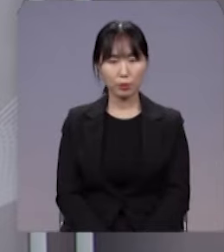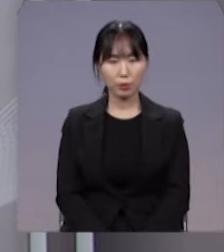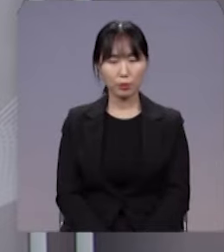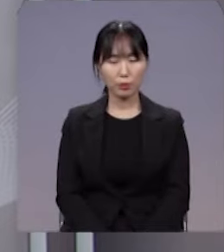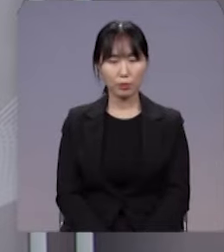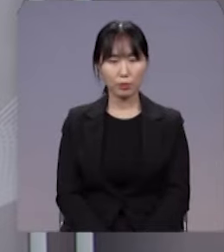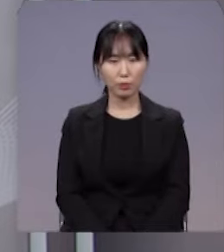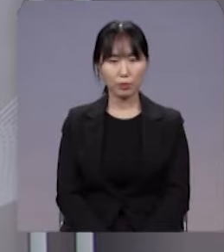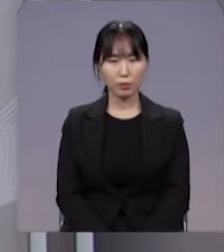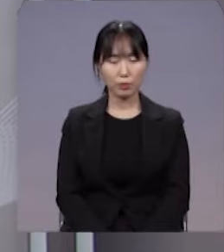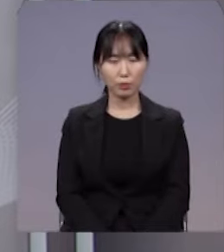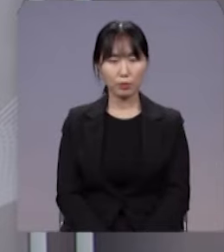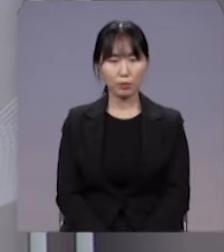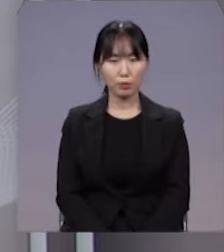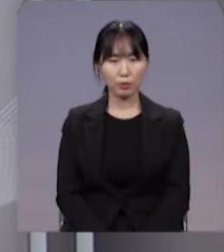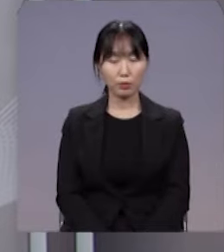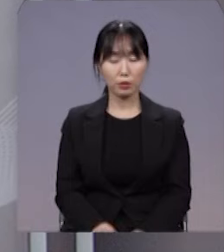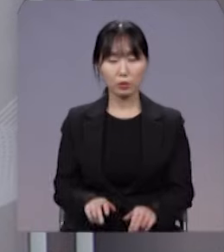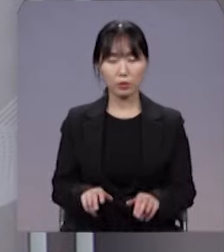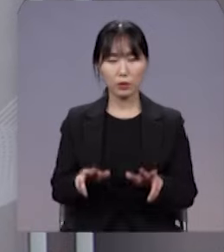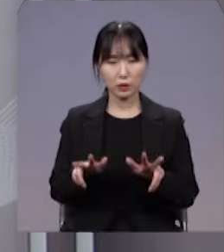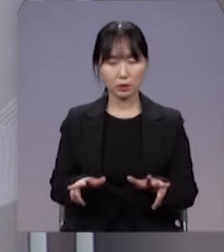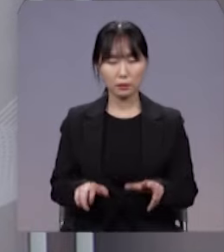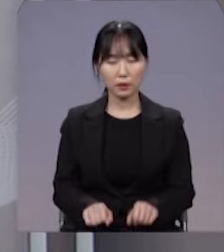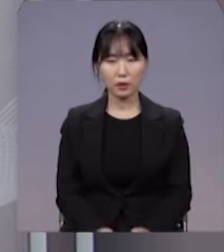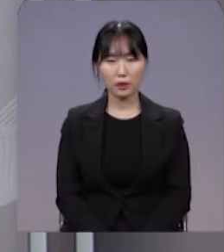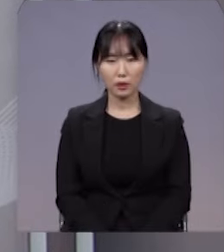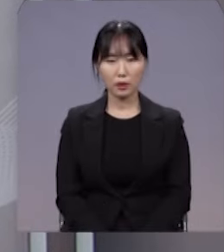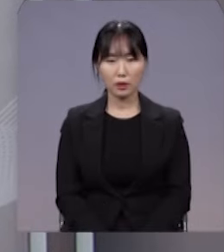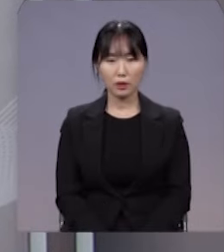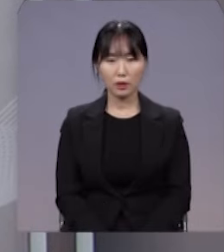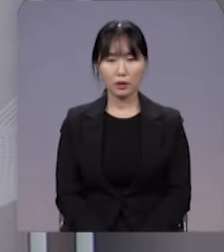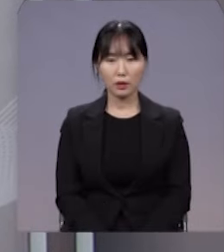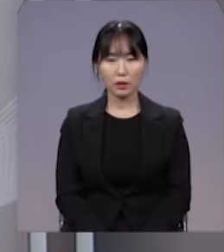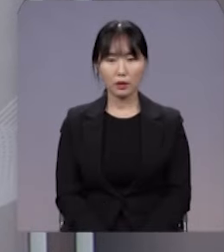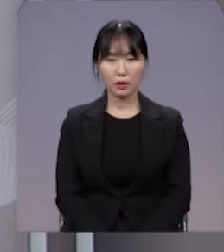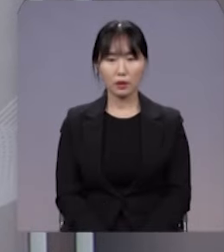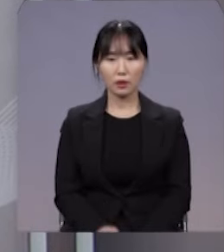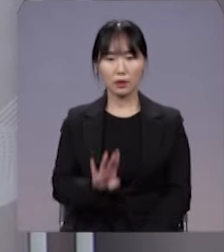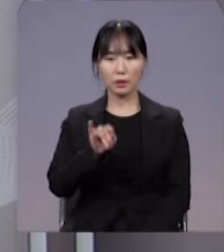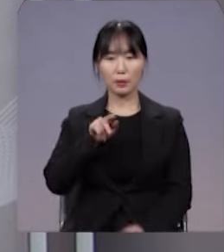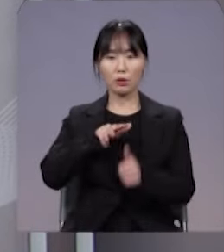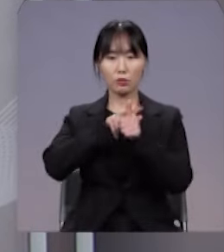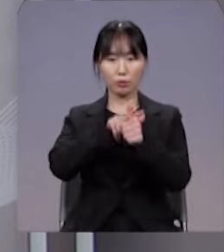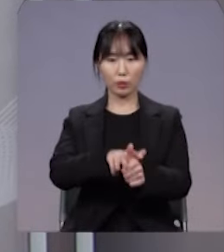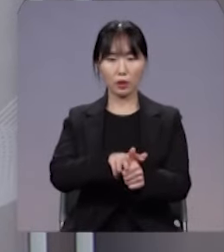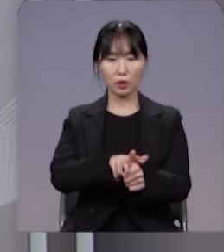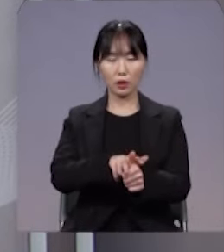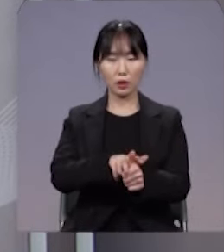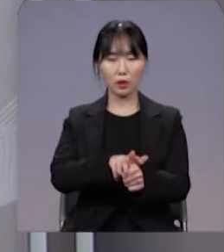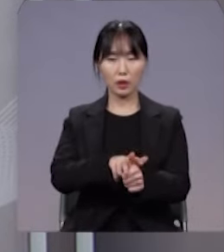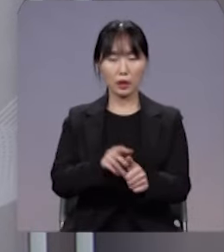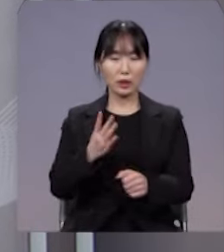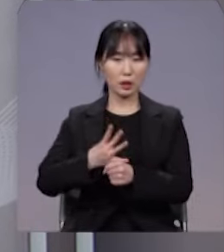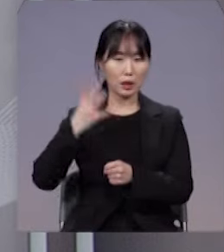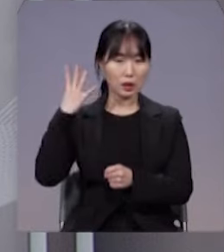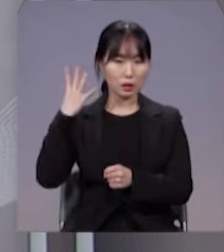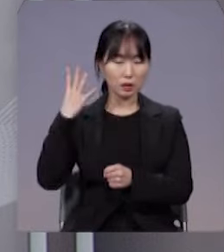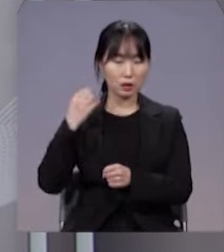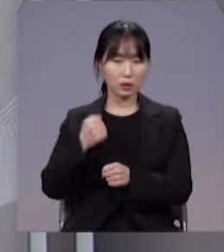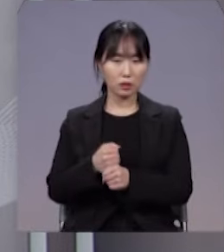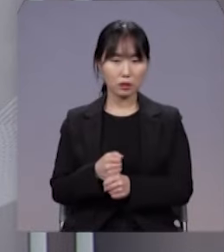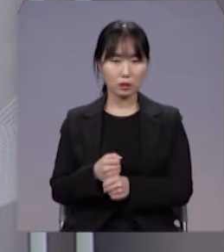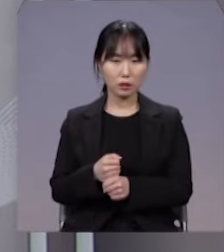어 아 지금 배준용 후보가 그 4년 전에